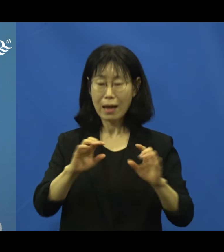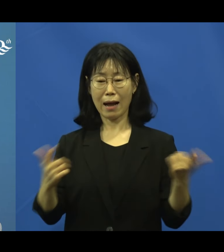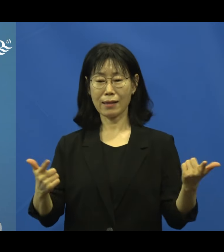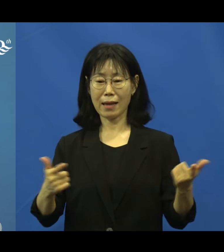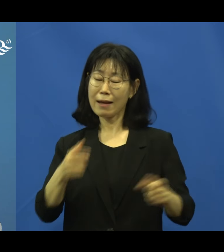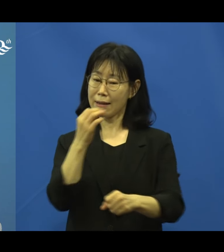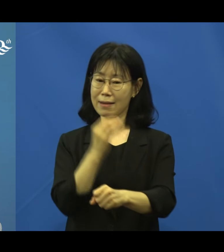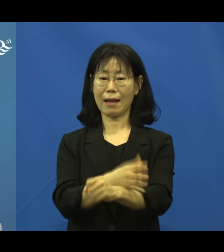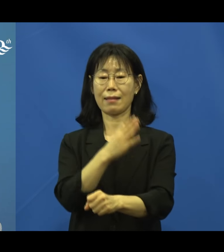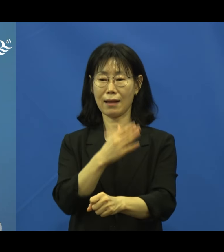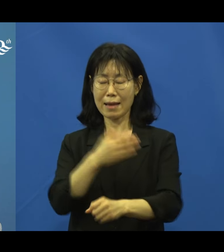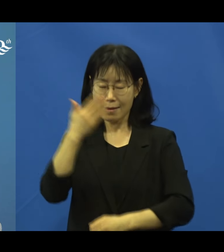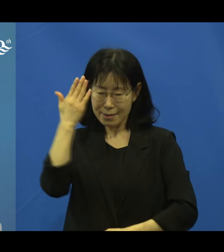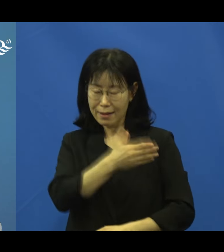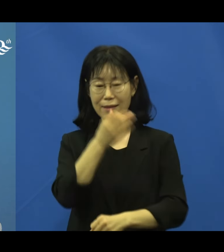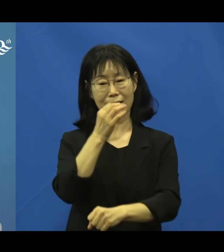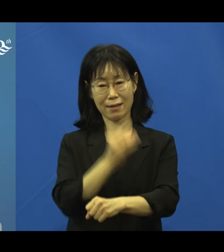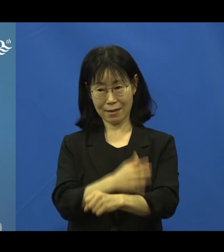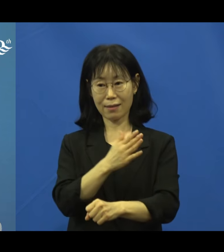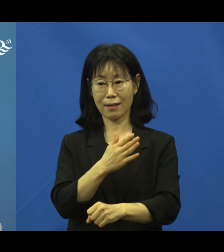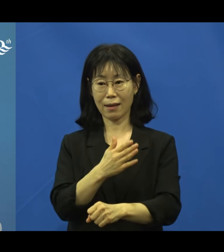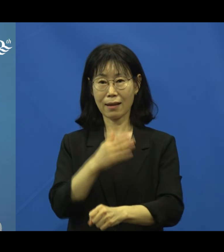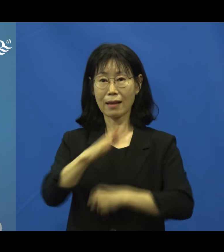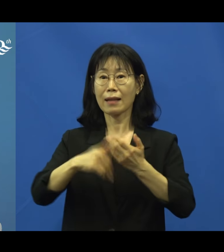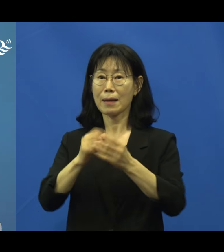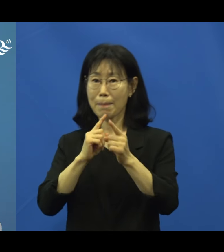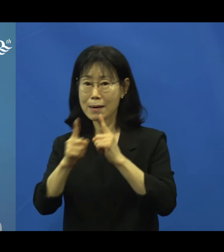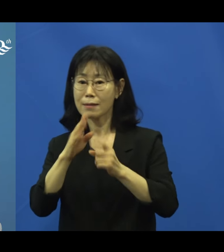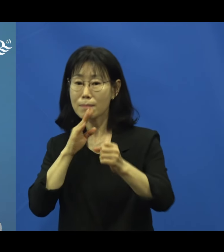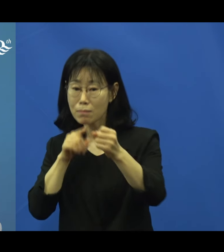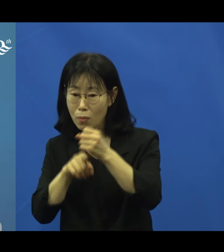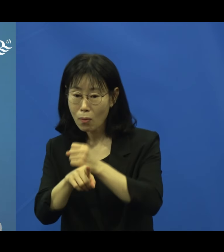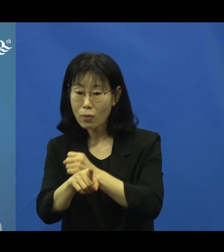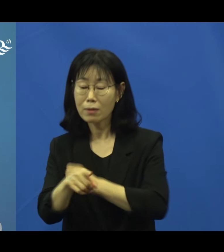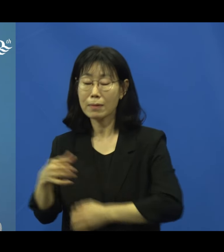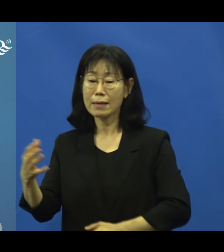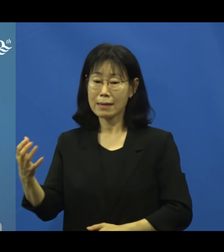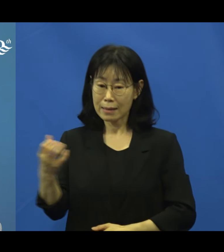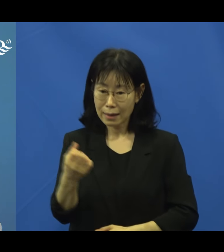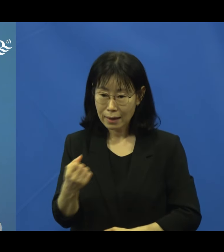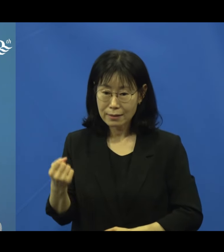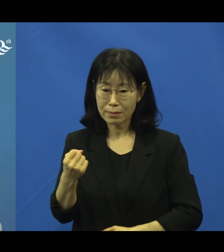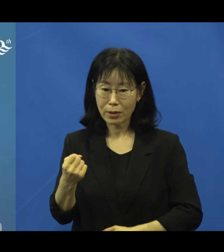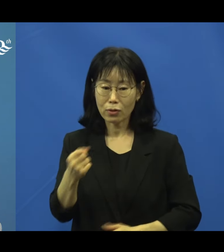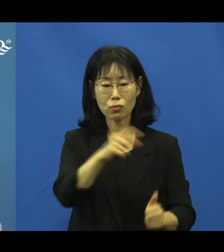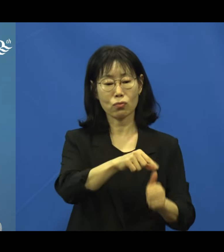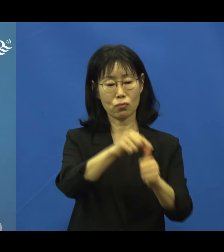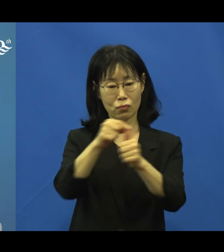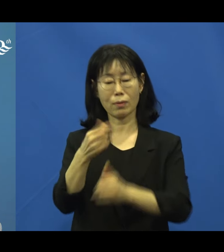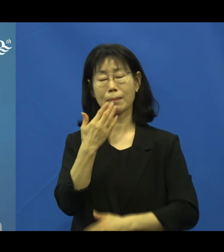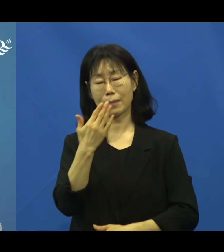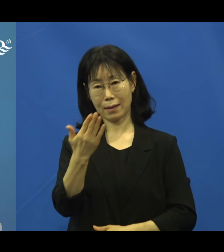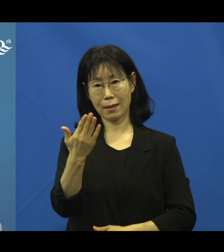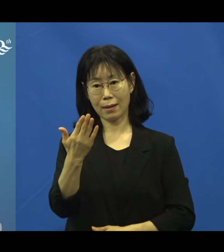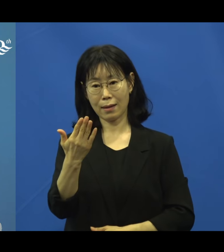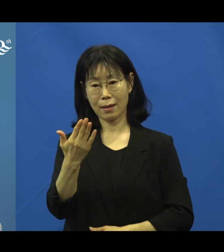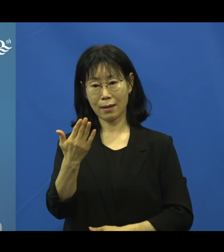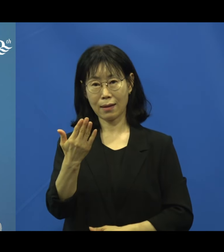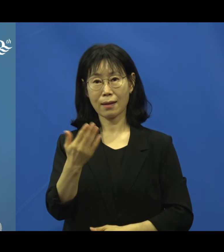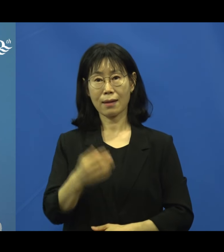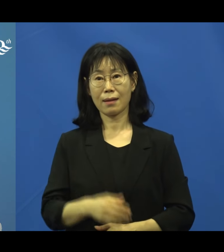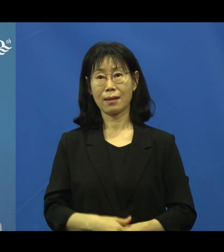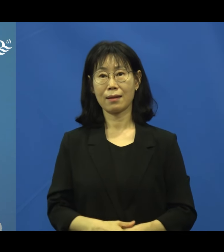공허한 말들은 아무리 해봐야 소용이 없어요. 하나님의 말씀, 진리, 그 복음은 사람을 살리고 그 복음은 능력이 있습니다.